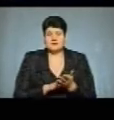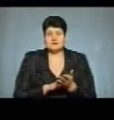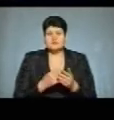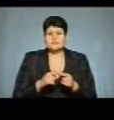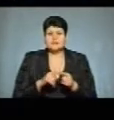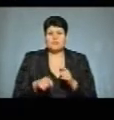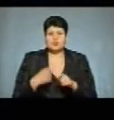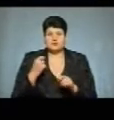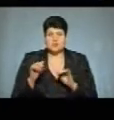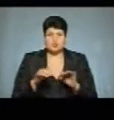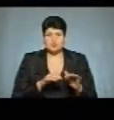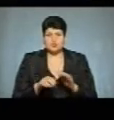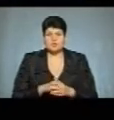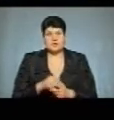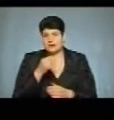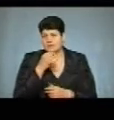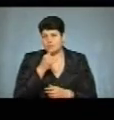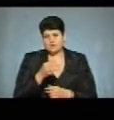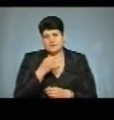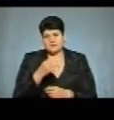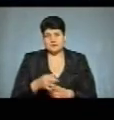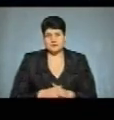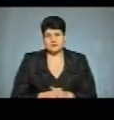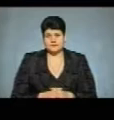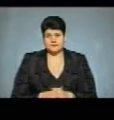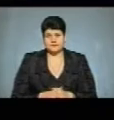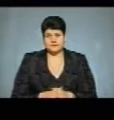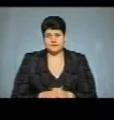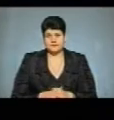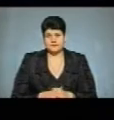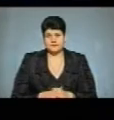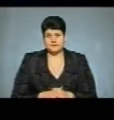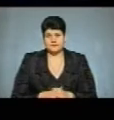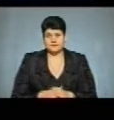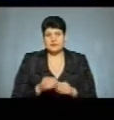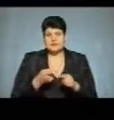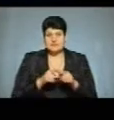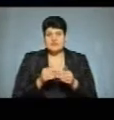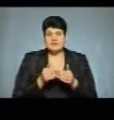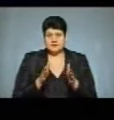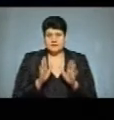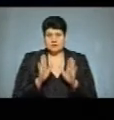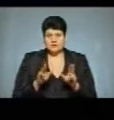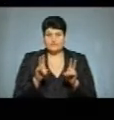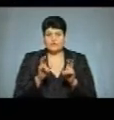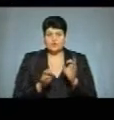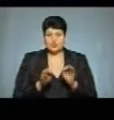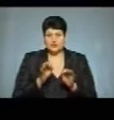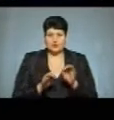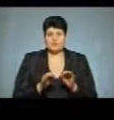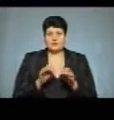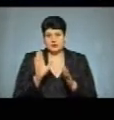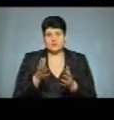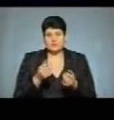процедури. Якої саме? Не можу сказати. Це закрита інформація? Ні, відкрита. Ви будете в судовому розгляді, брати участь в